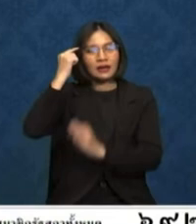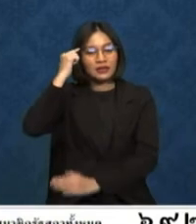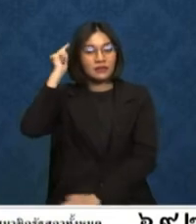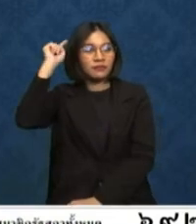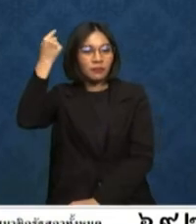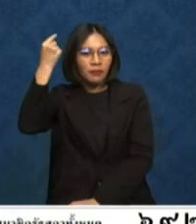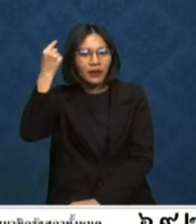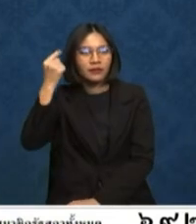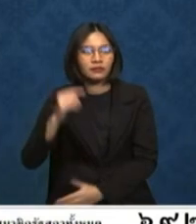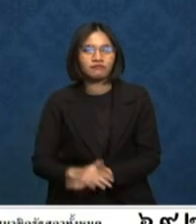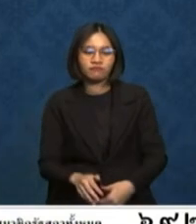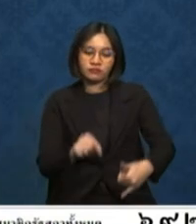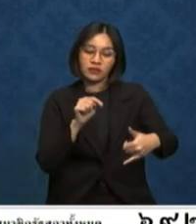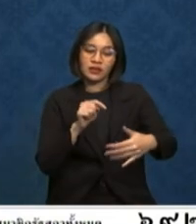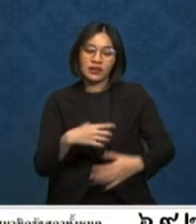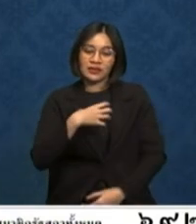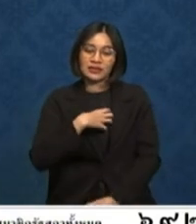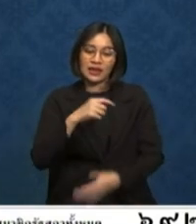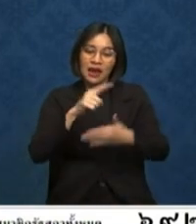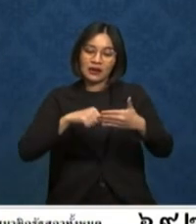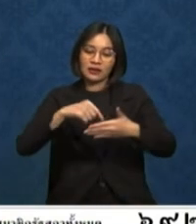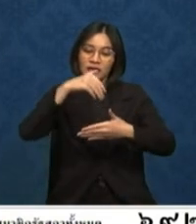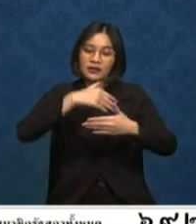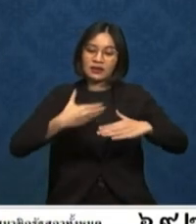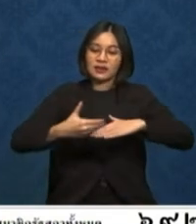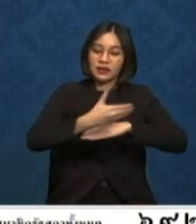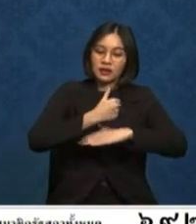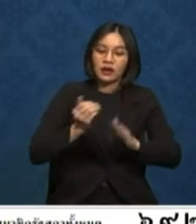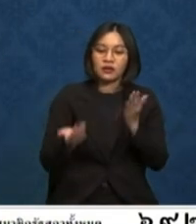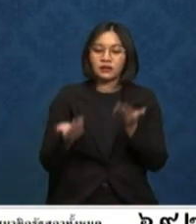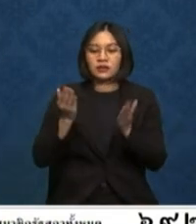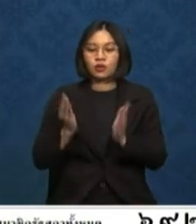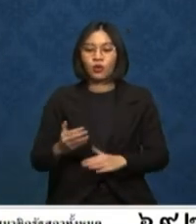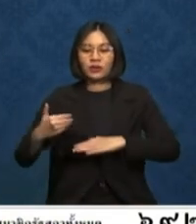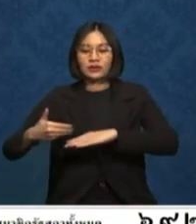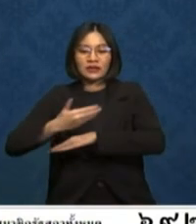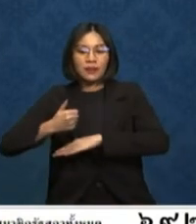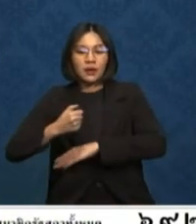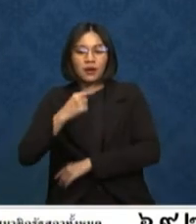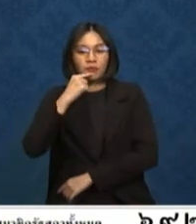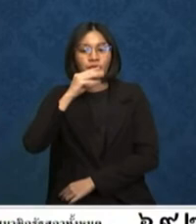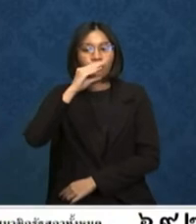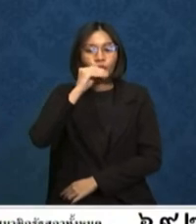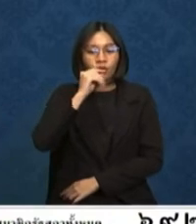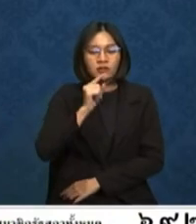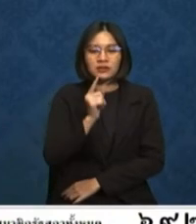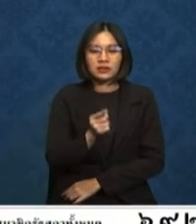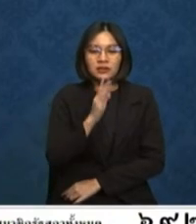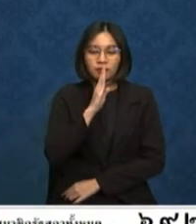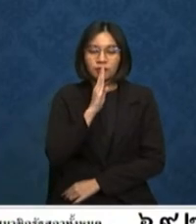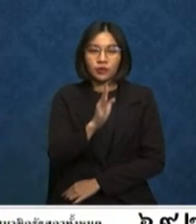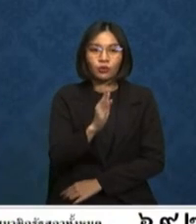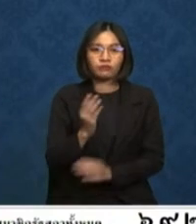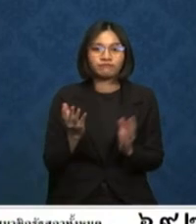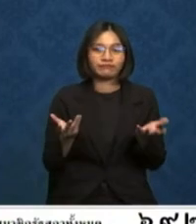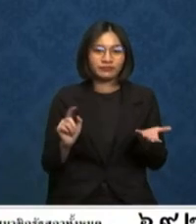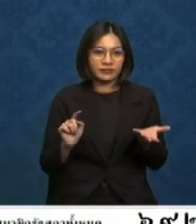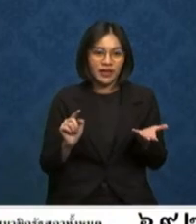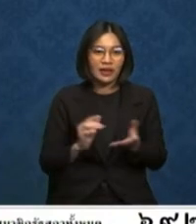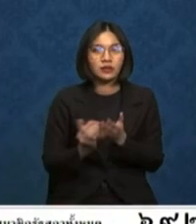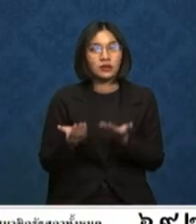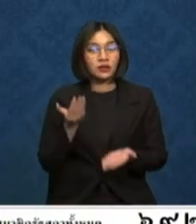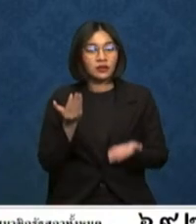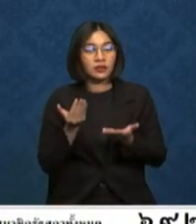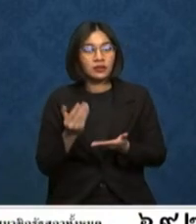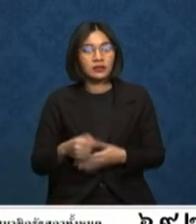คะว่าท่านจะเลือกนักการเมืองหรือพรรคการเมืองที่มีสัจวาจาตรงไปตรงมาหรือ